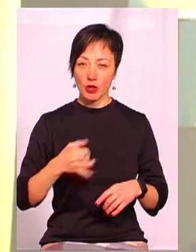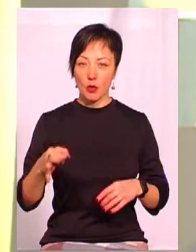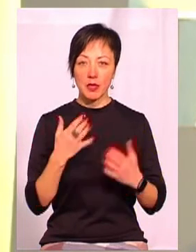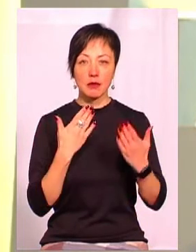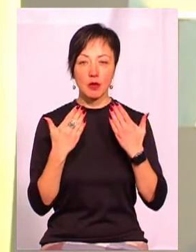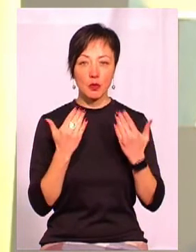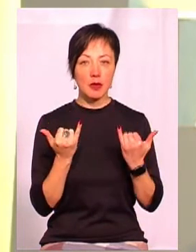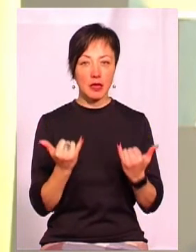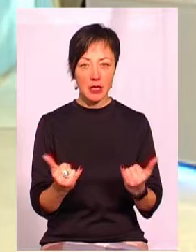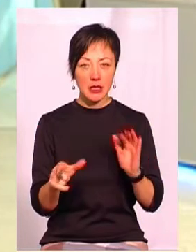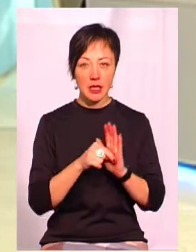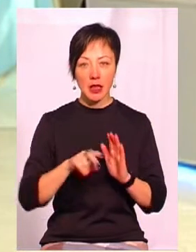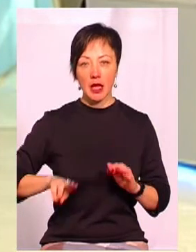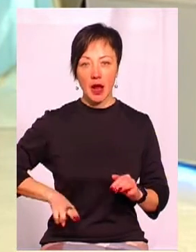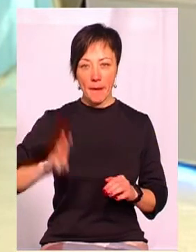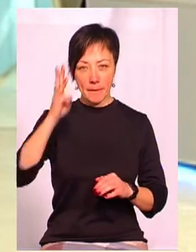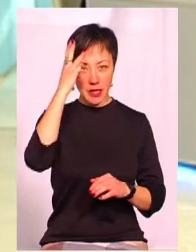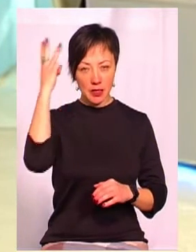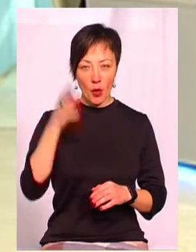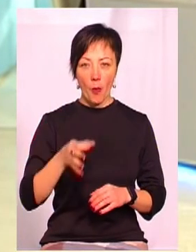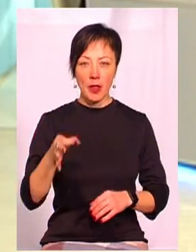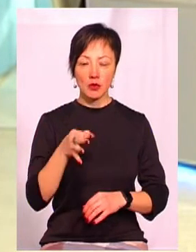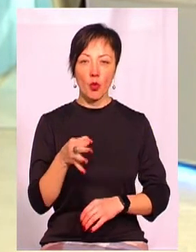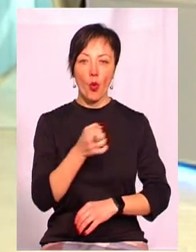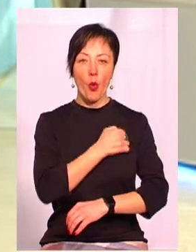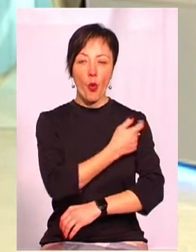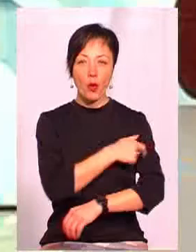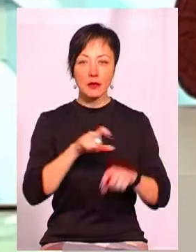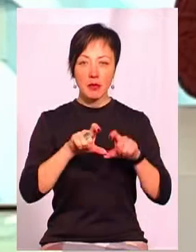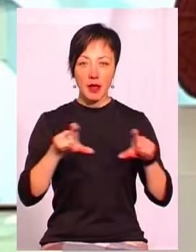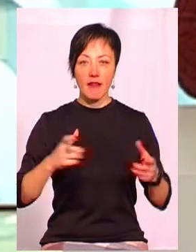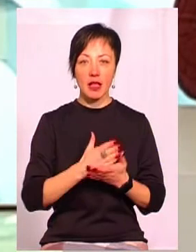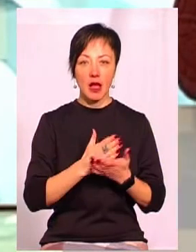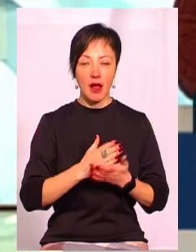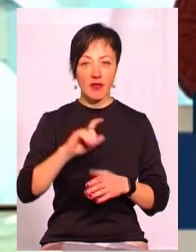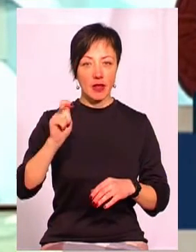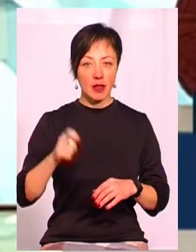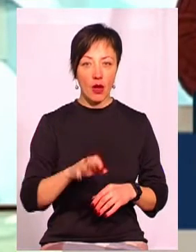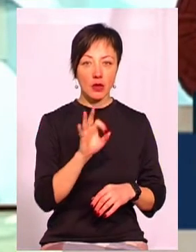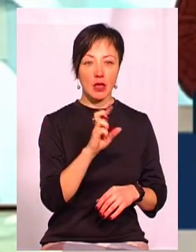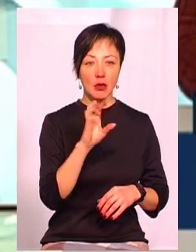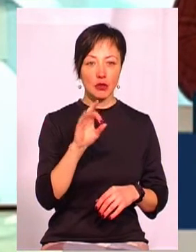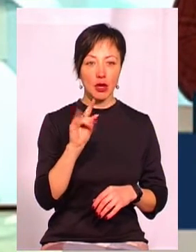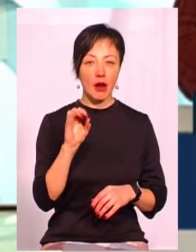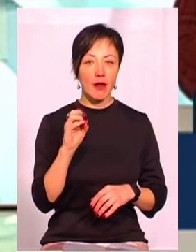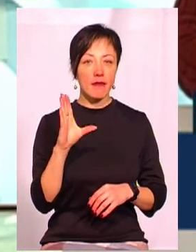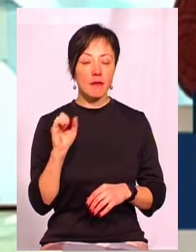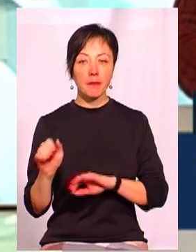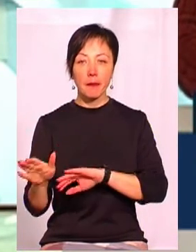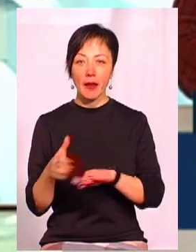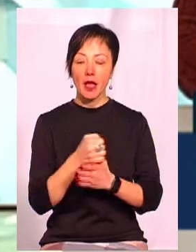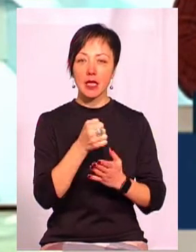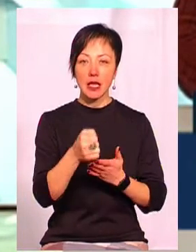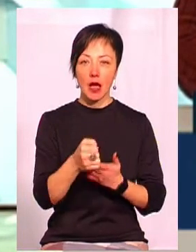області? Спілкуємось нині із директоркою Хмельницького обласного госпіталю ветеранів війни Оксаною Бочкарьовою та кандидатом